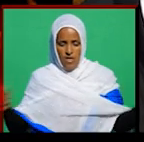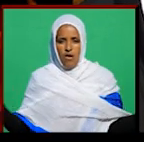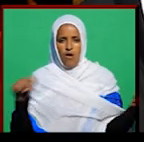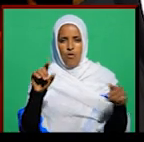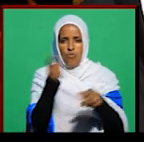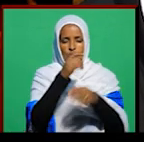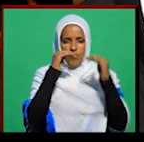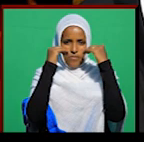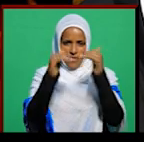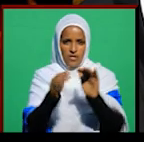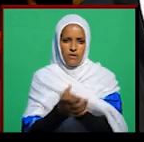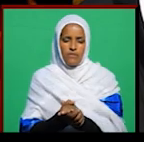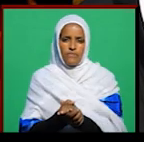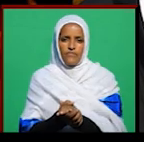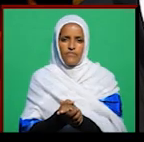መጠን